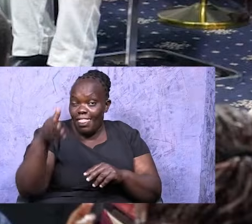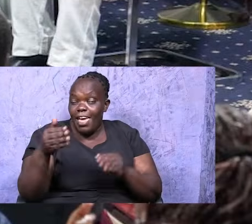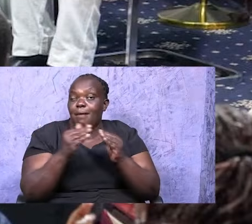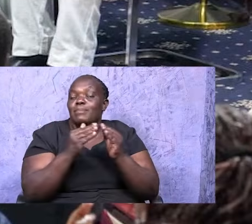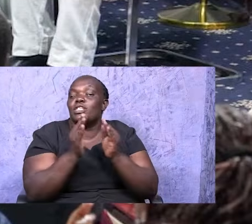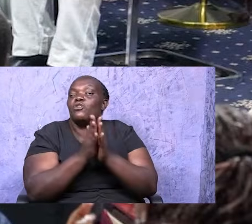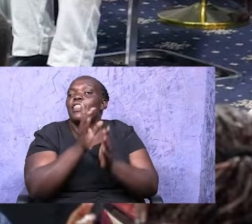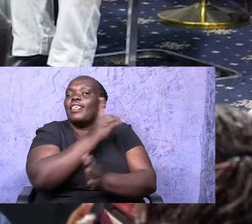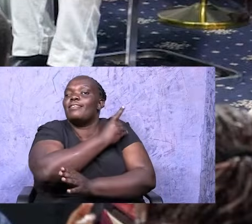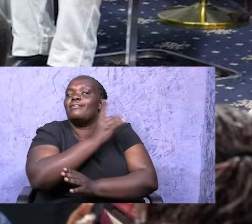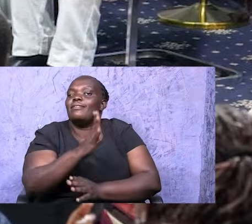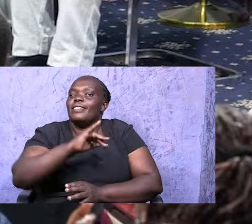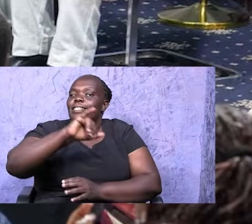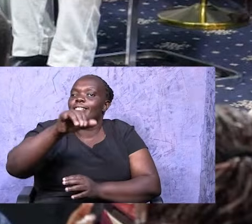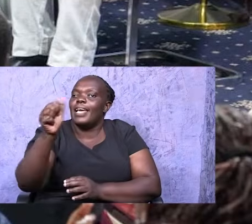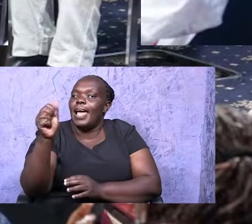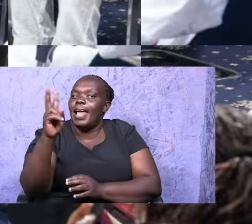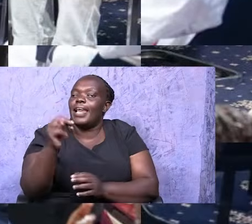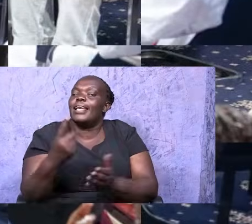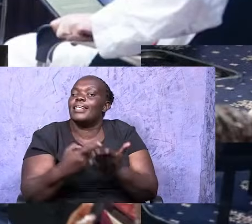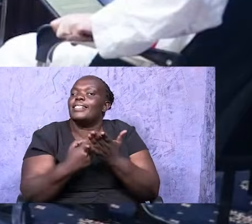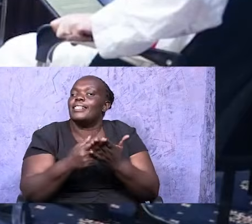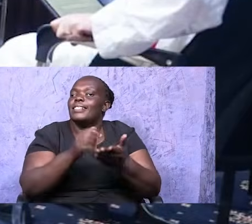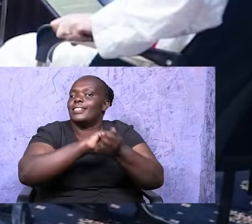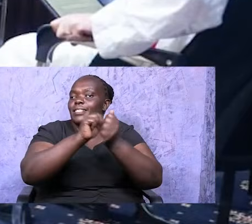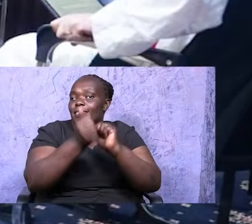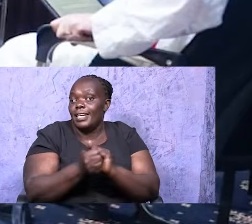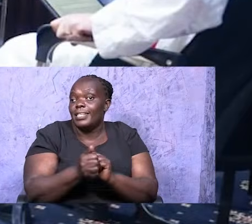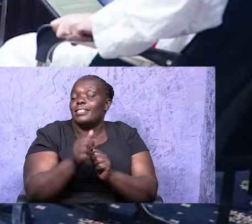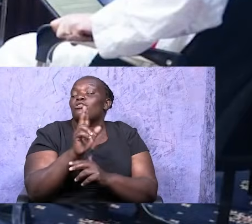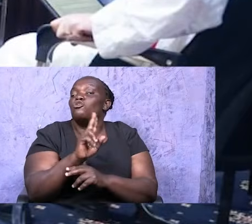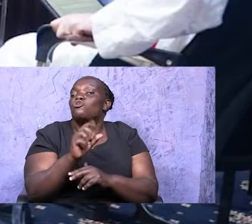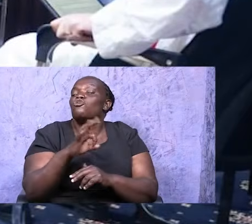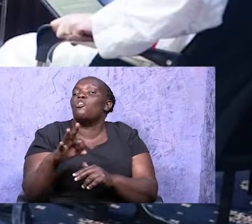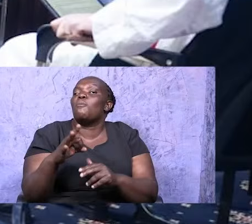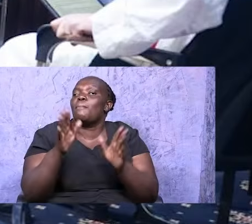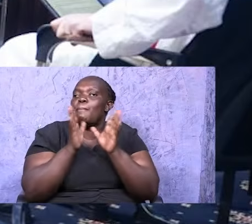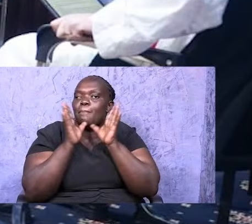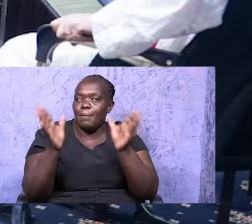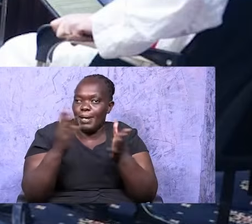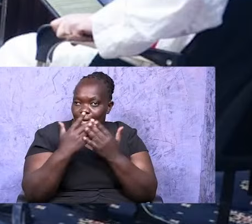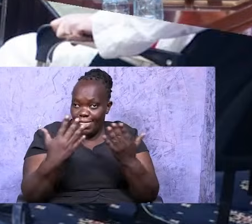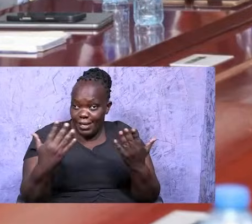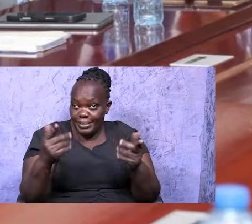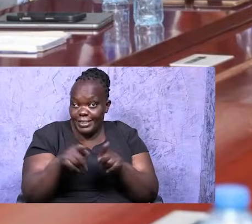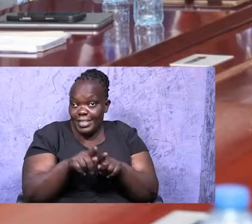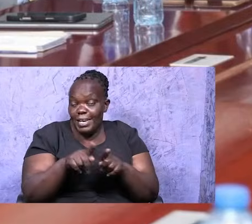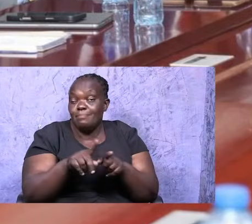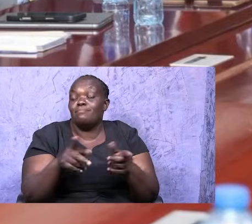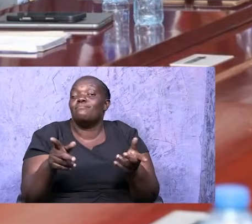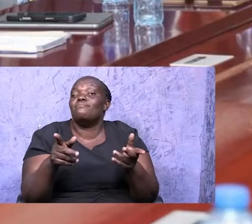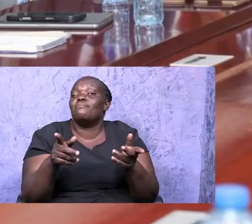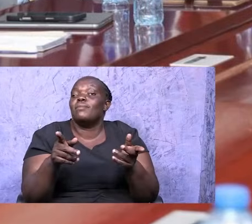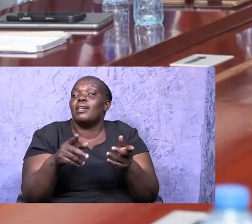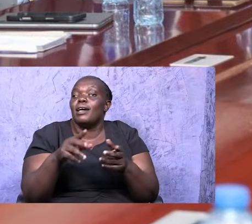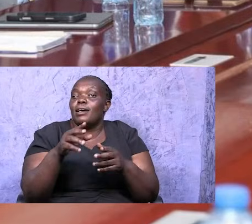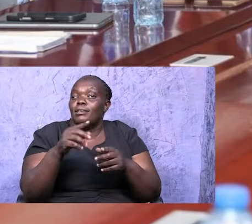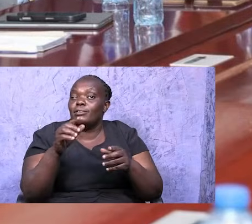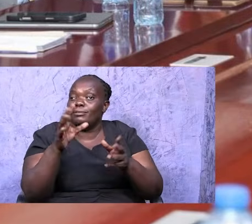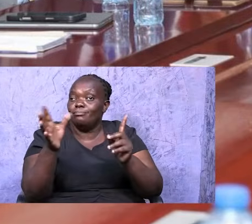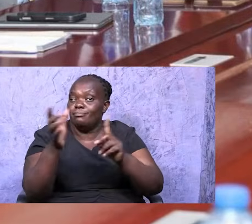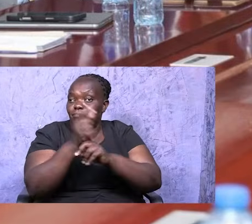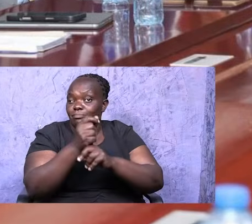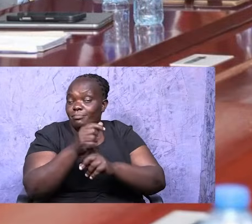Mwaura alikutana na Daktari Jane Kere kujadili mageuzi ya utumishi wa umma. Hazina ya Taifa